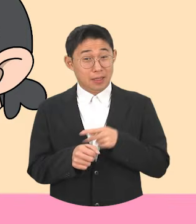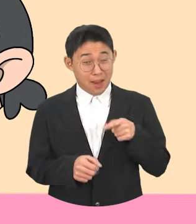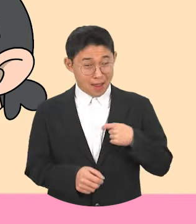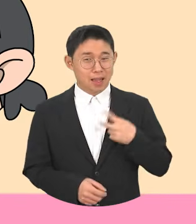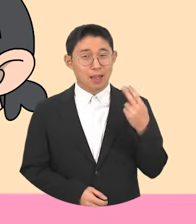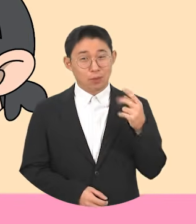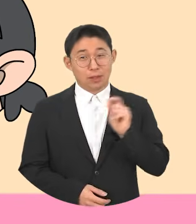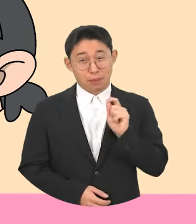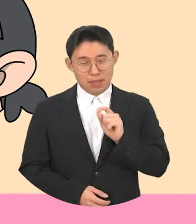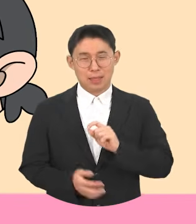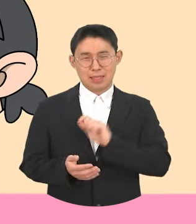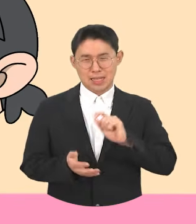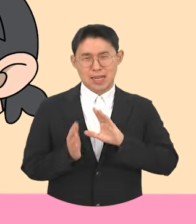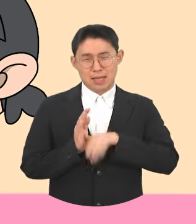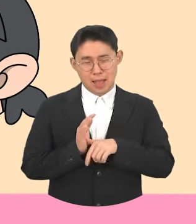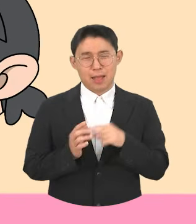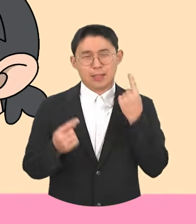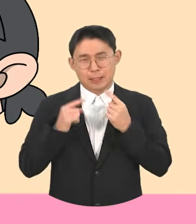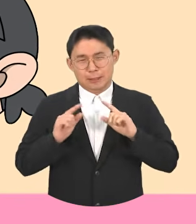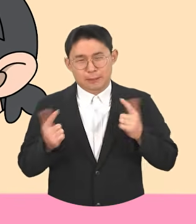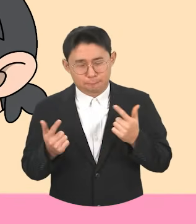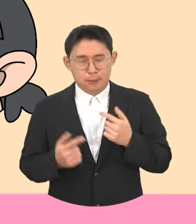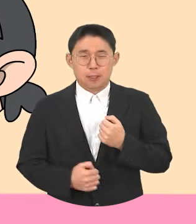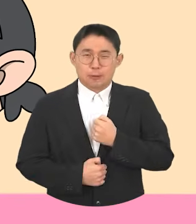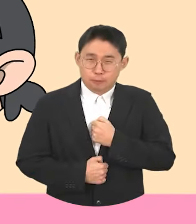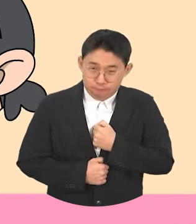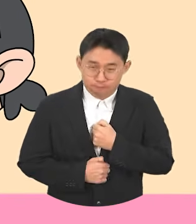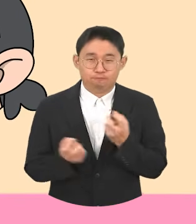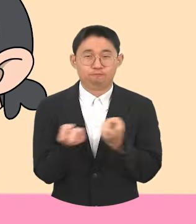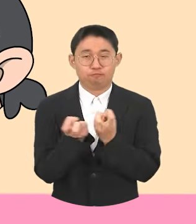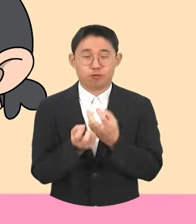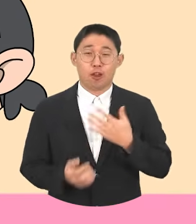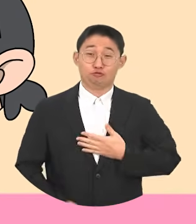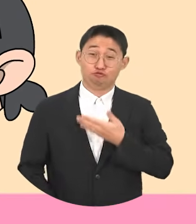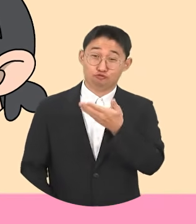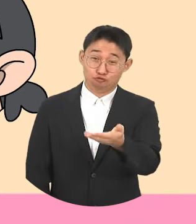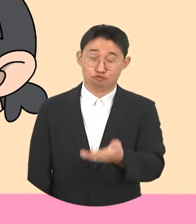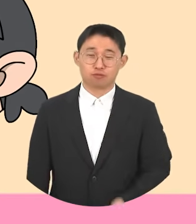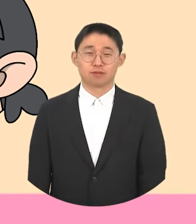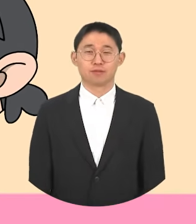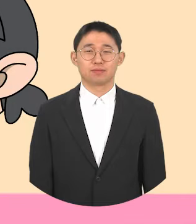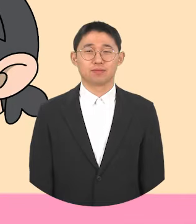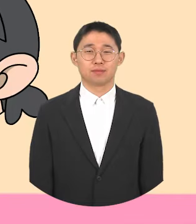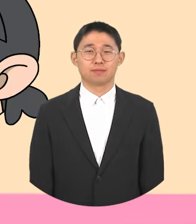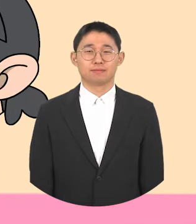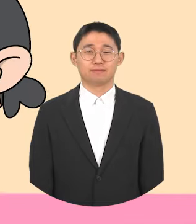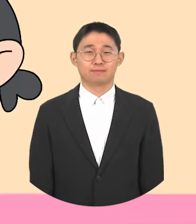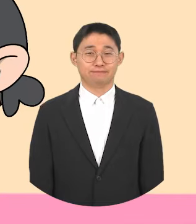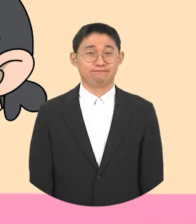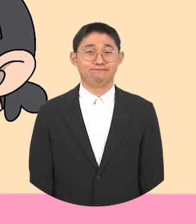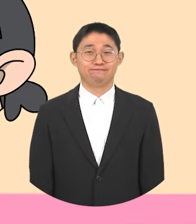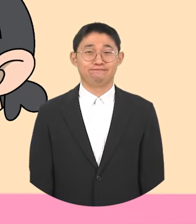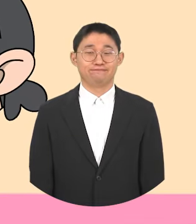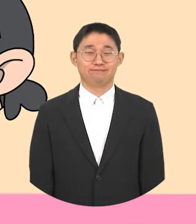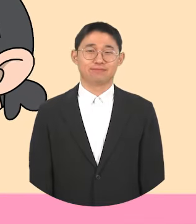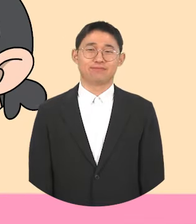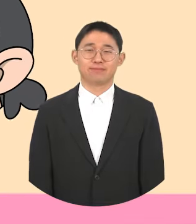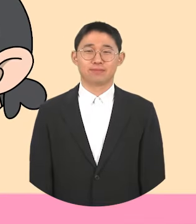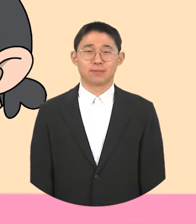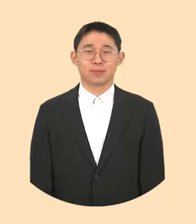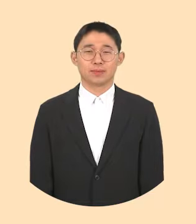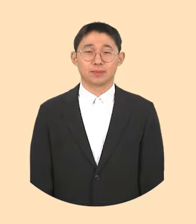그럼 선생님이 가위와 연필을 쓸 때 다치지 않고 안전하게 사용할 수 있는 방법을 알려줄게요. 네,